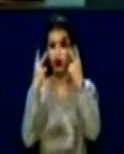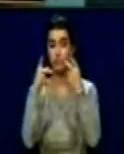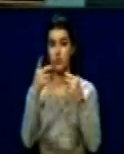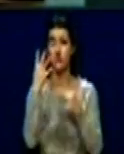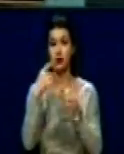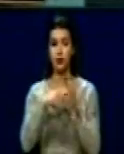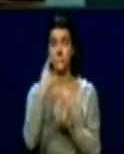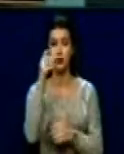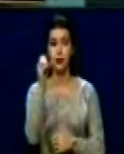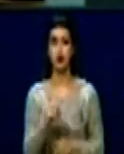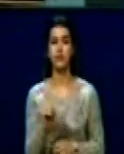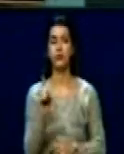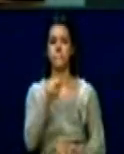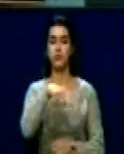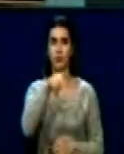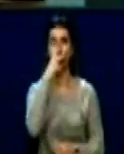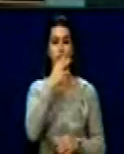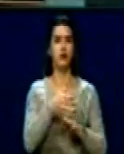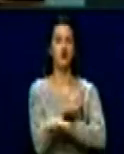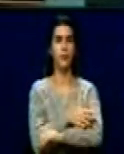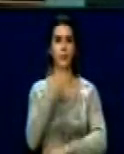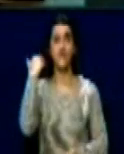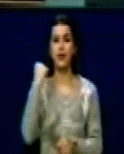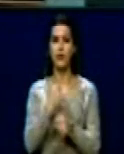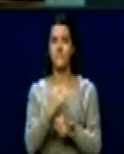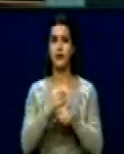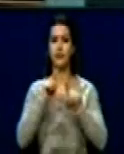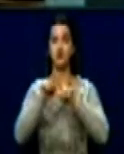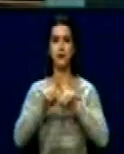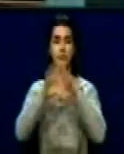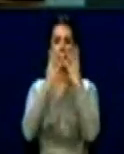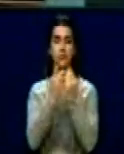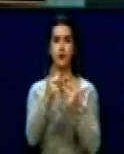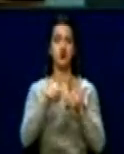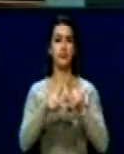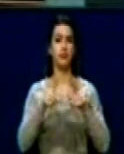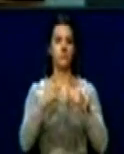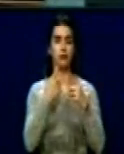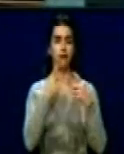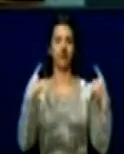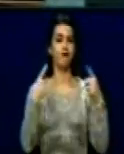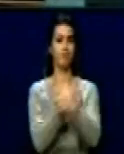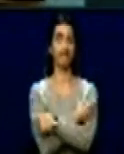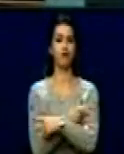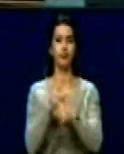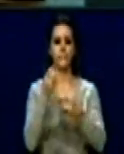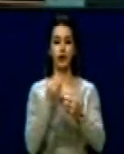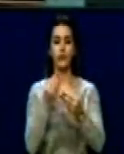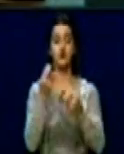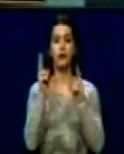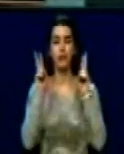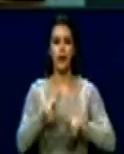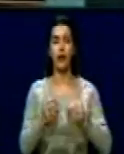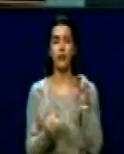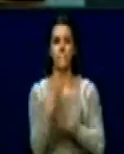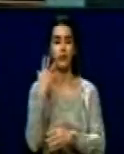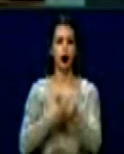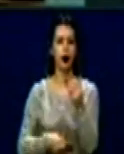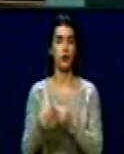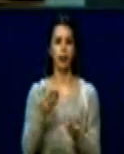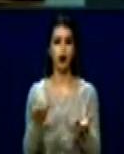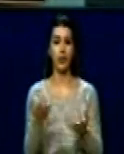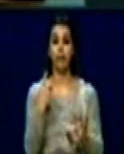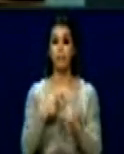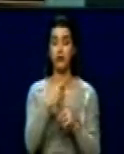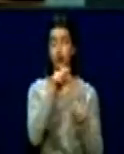të kaluarën që projekcionet e qeverisë janë diametralisht të kundërta me zhvillimet në ekonominë reale. Pra disa herë qeveria